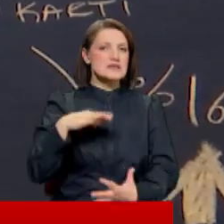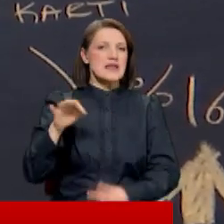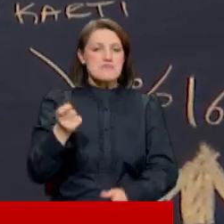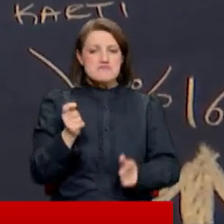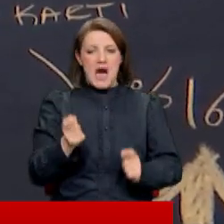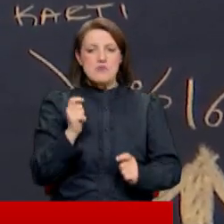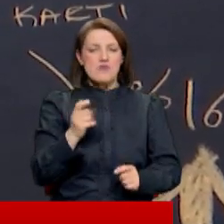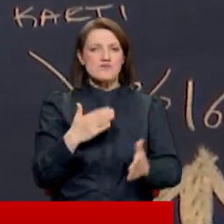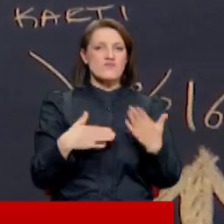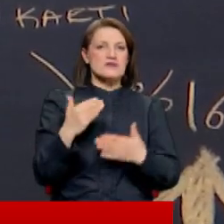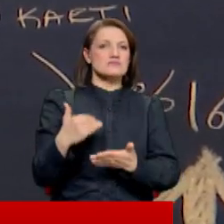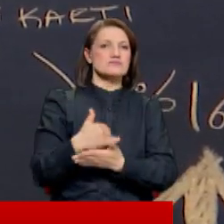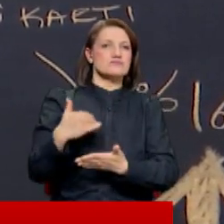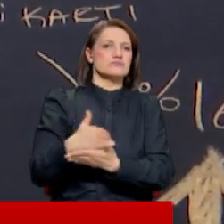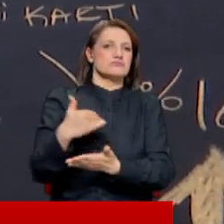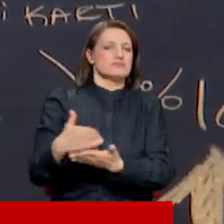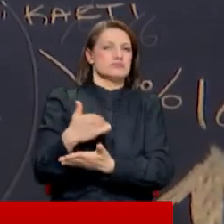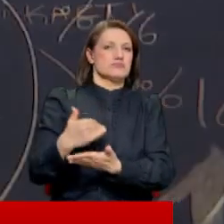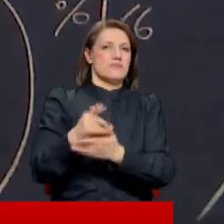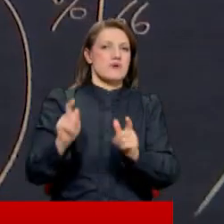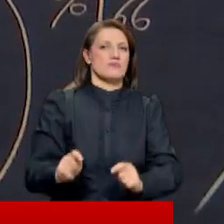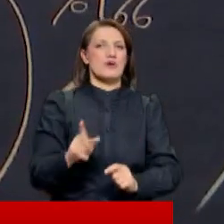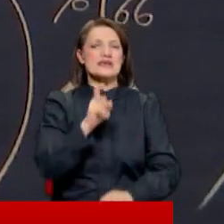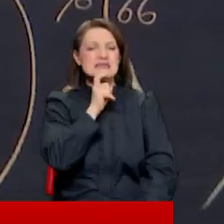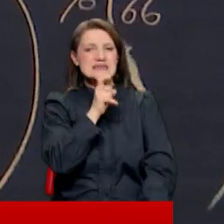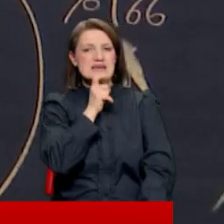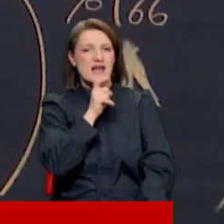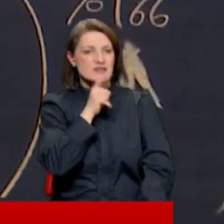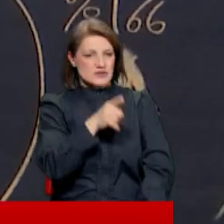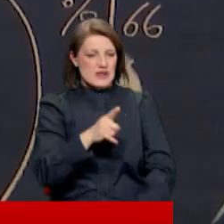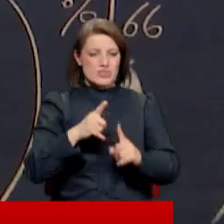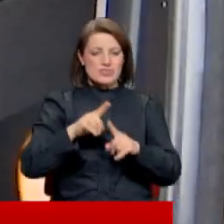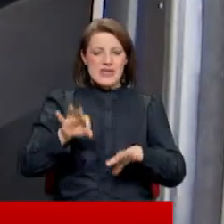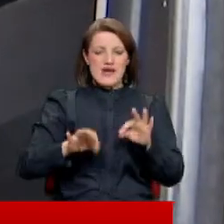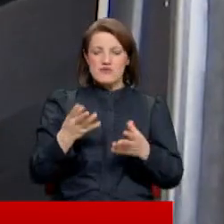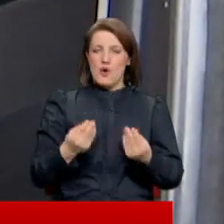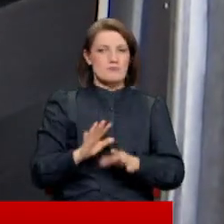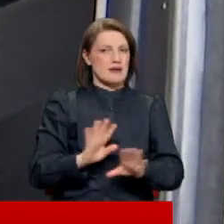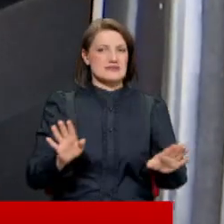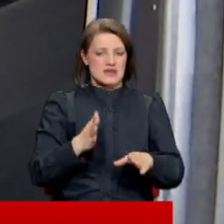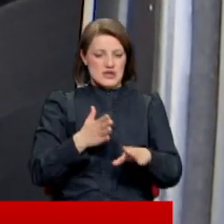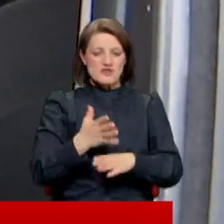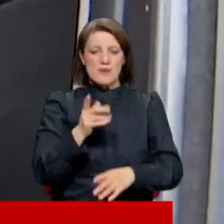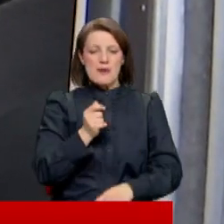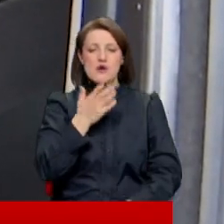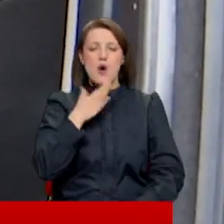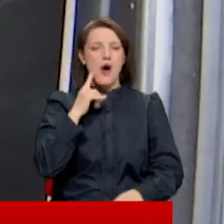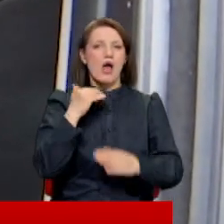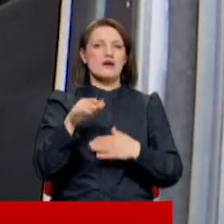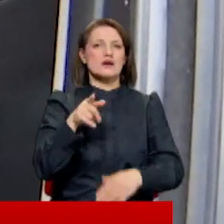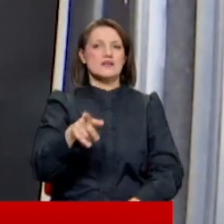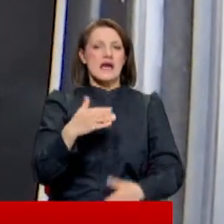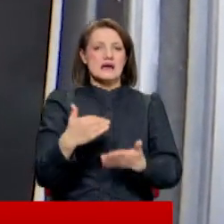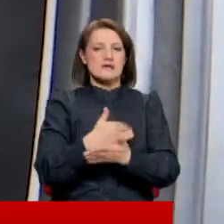mecburen daha fazla kredi kartı harcaması yapıyorlar yanlış teşhisle tedavi olmuyor gerçek parası yok çünkü halkın kredi